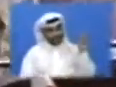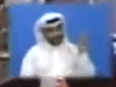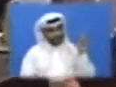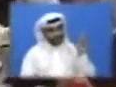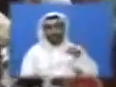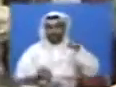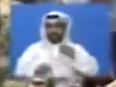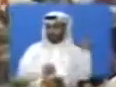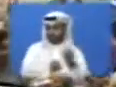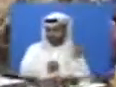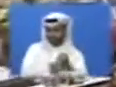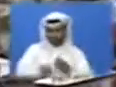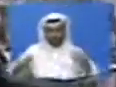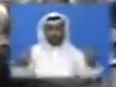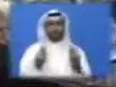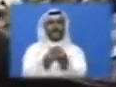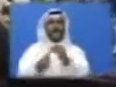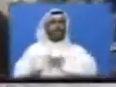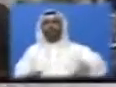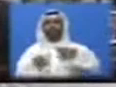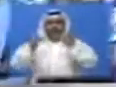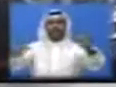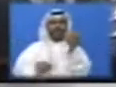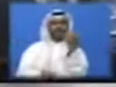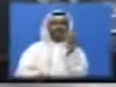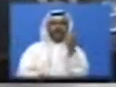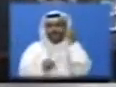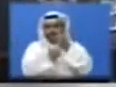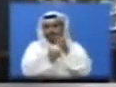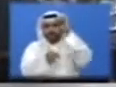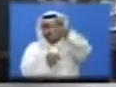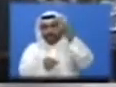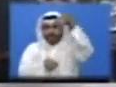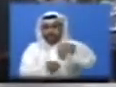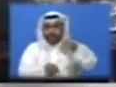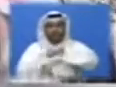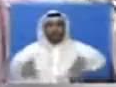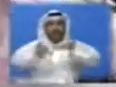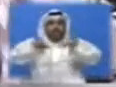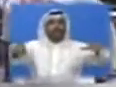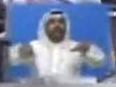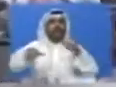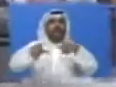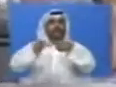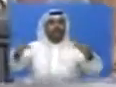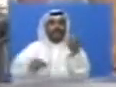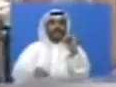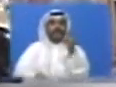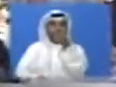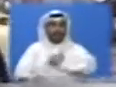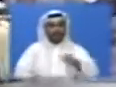تحديات متعددة تواجه أجهزة ودواوين الخدمة المدنية على مستوى دول مجلس التعاون